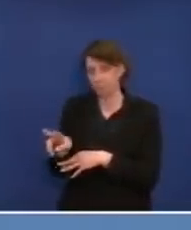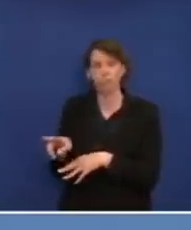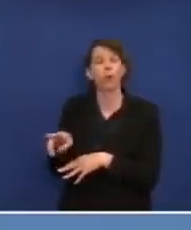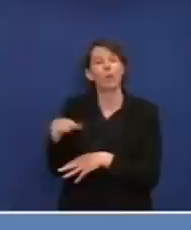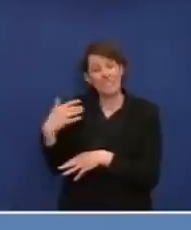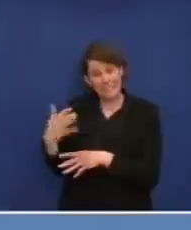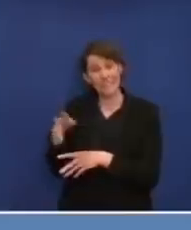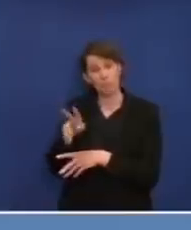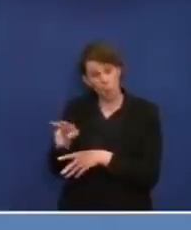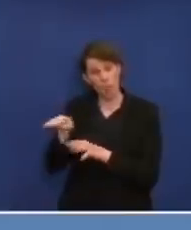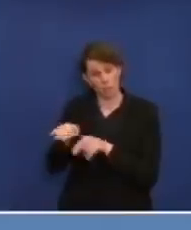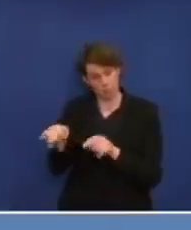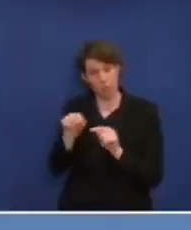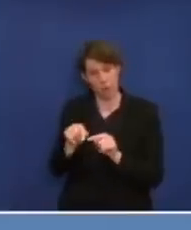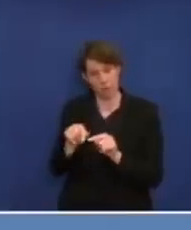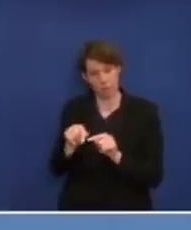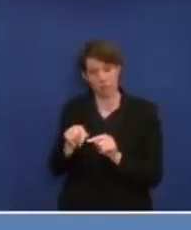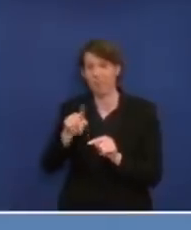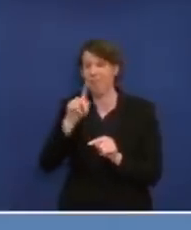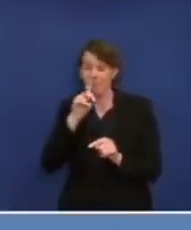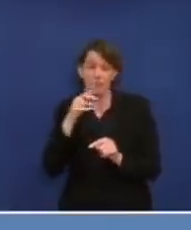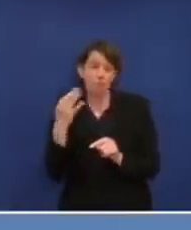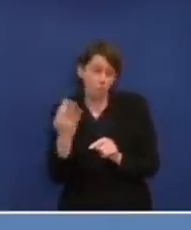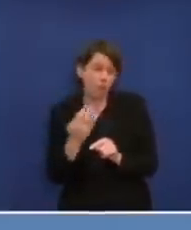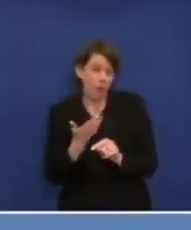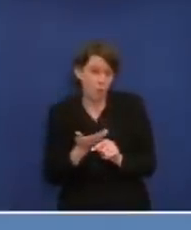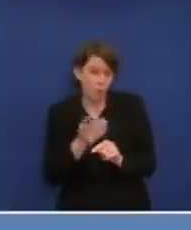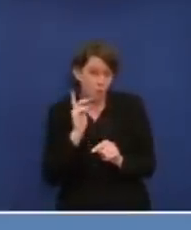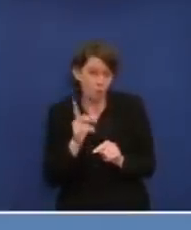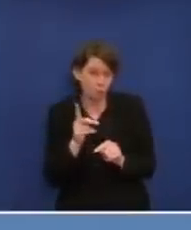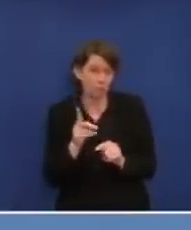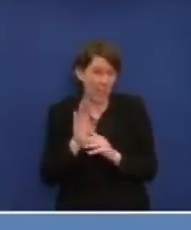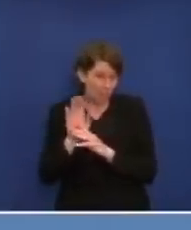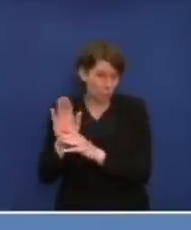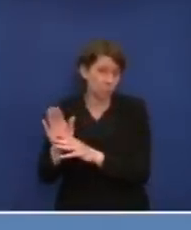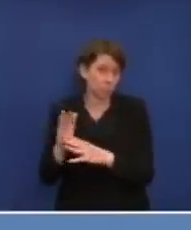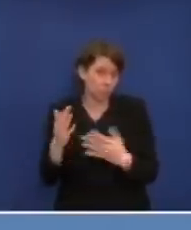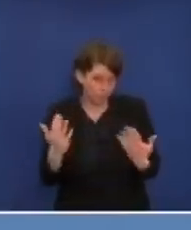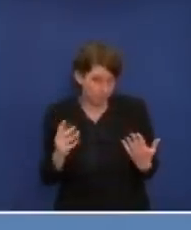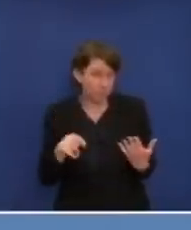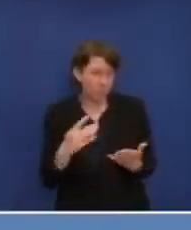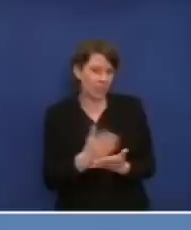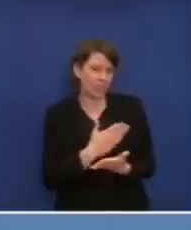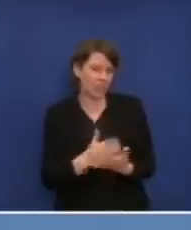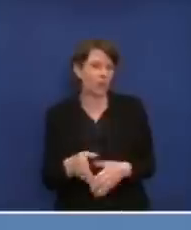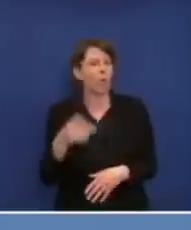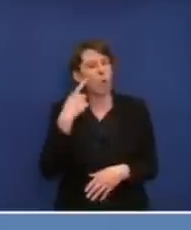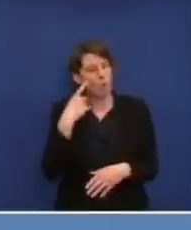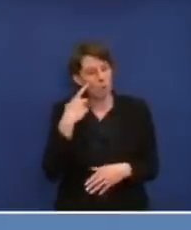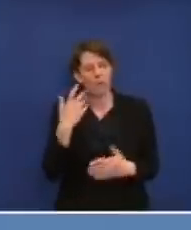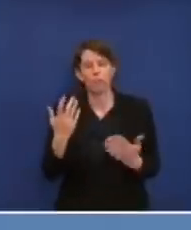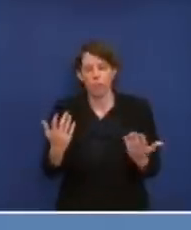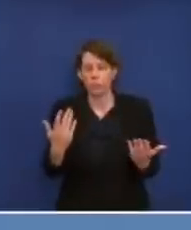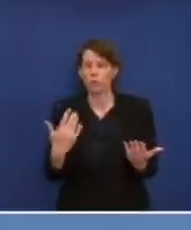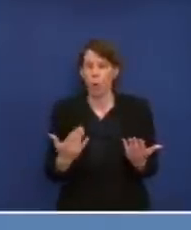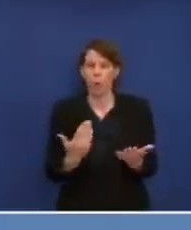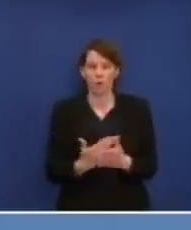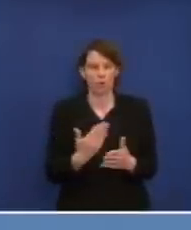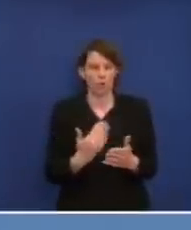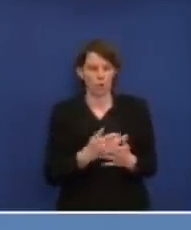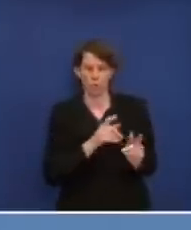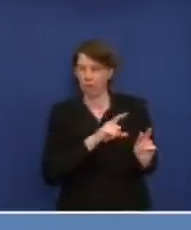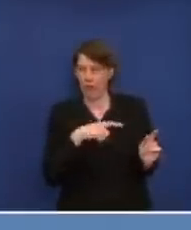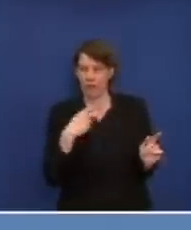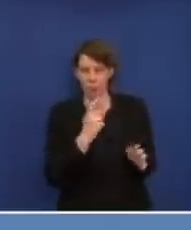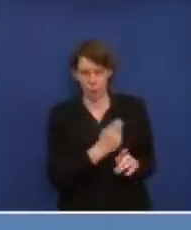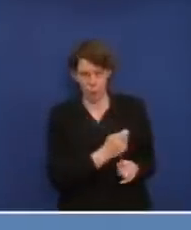dieser Beobachtung werden, wenn es nötig ist, Entscheidungen getroffen. Derzeit gilt das, was nun schon eine ganze Weile gilt, aber